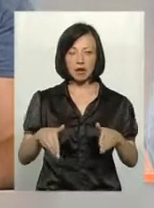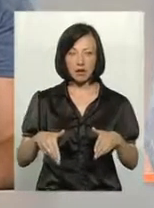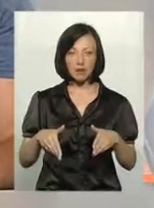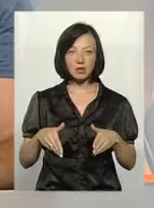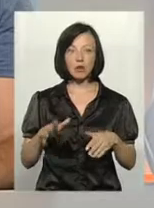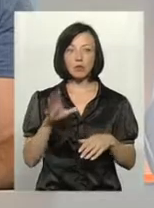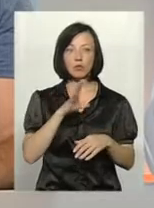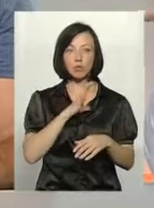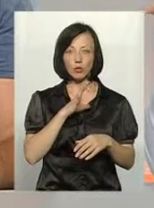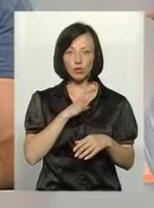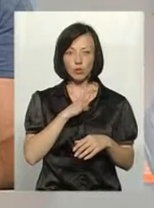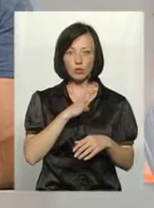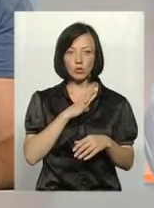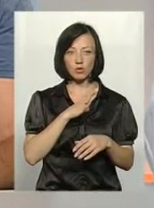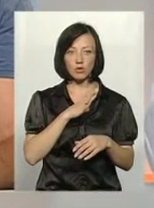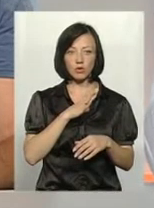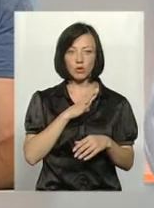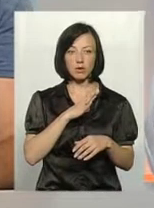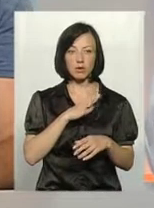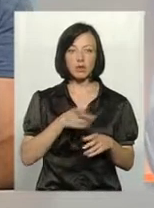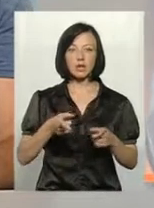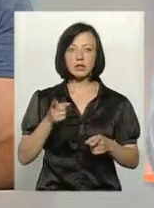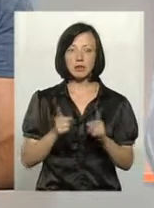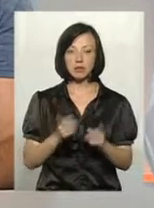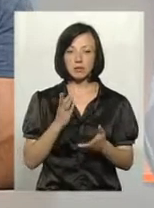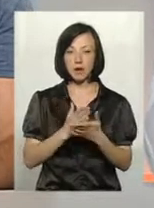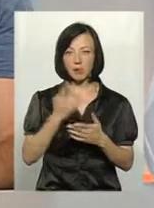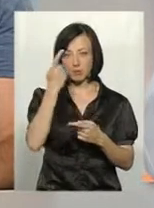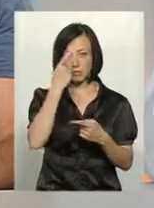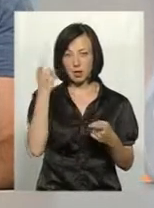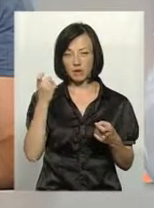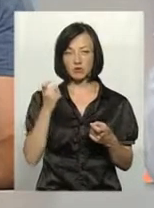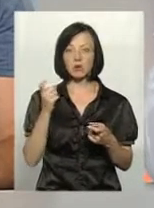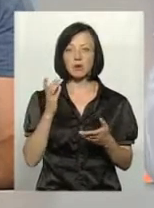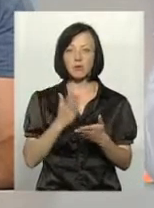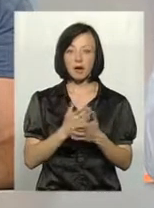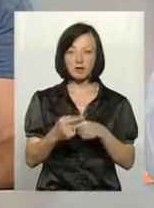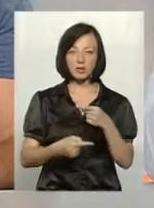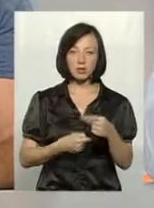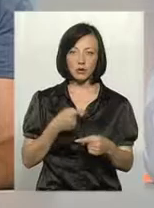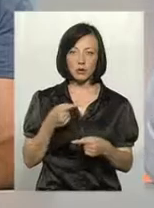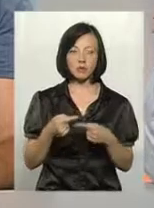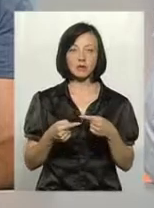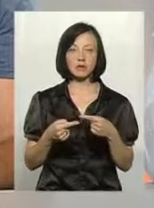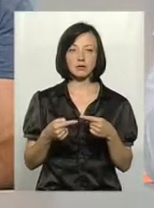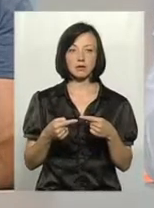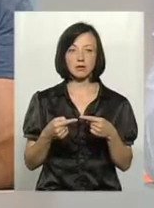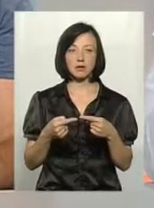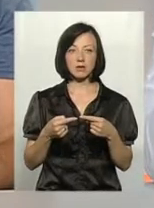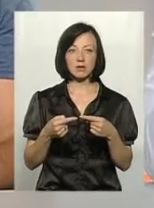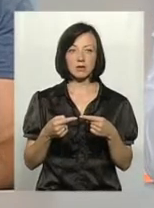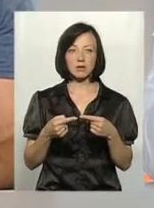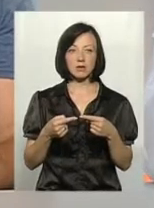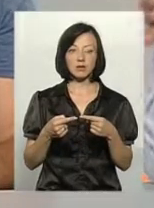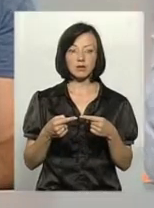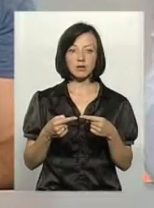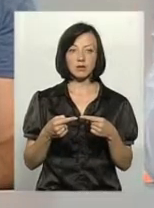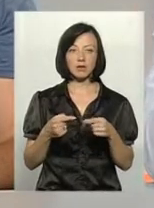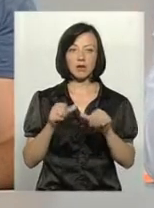які були невитребовані, де ми дійсно володіємо інформацією, що немає спадкоємців. Вони